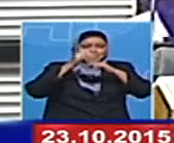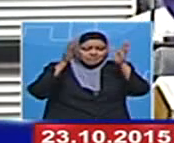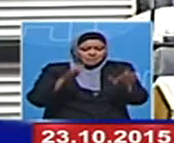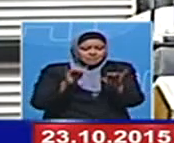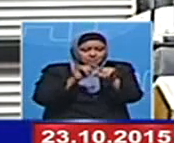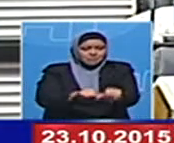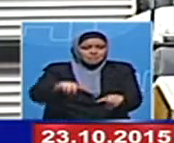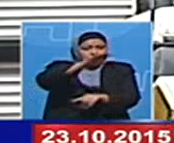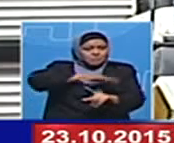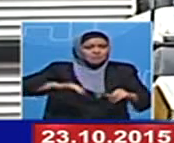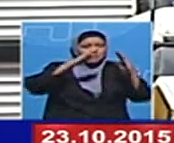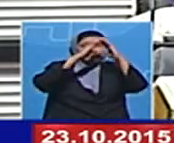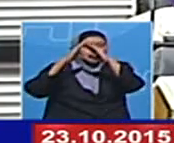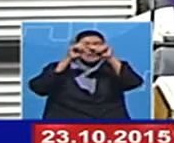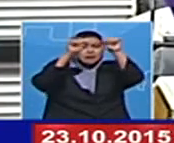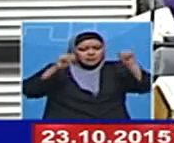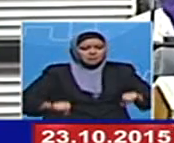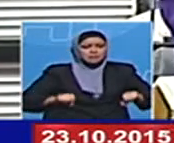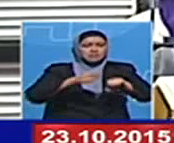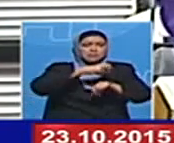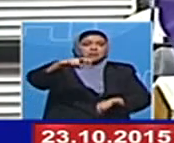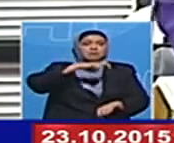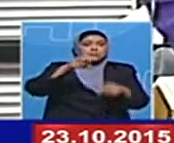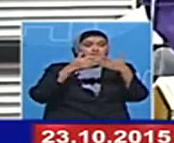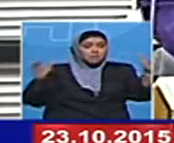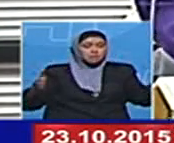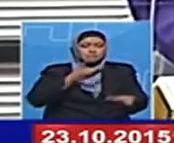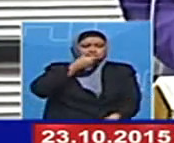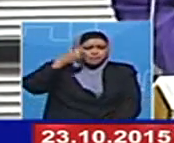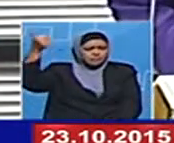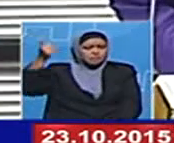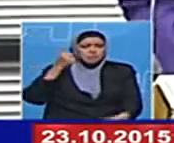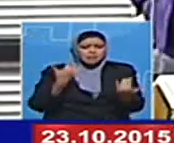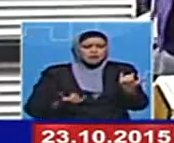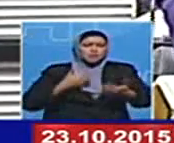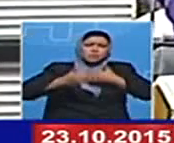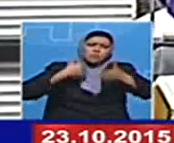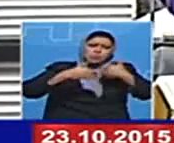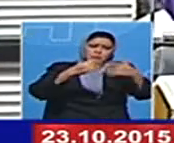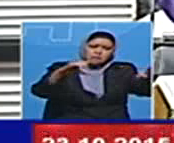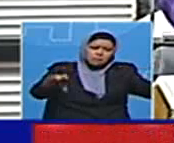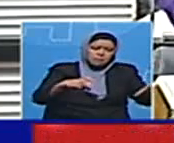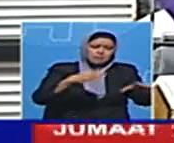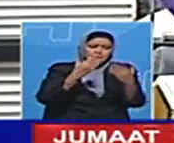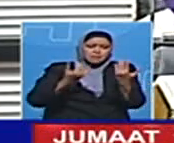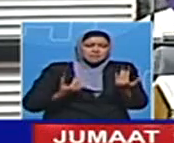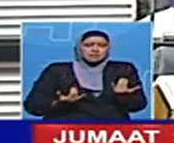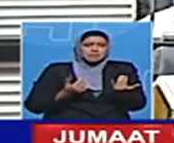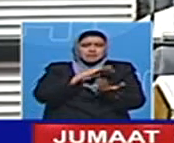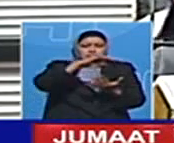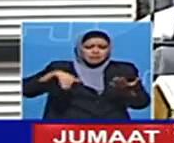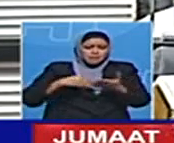Bandar sistem pengangkutan awam yang efisien sedang rancak dibangunkan ini di semua